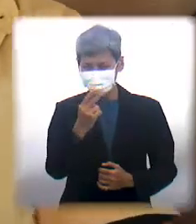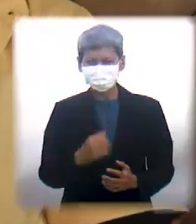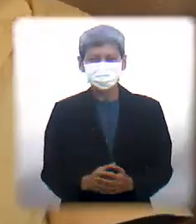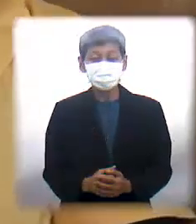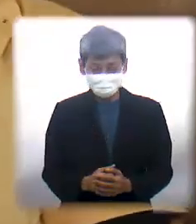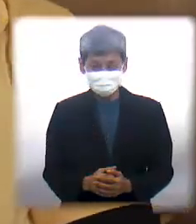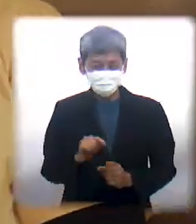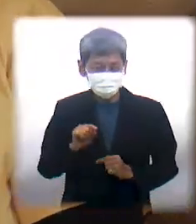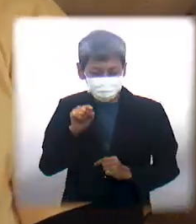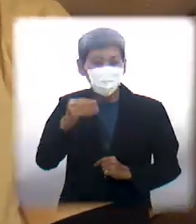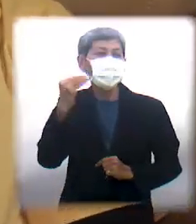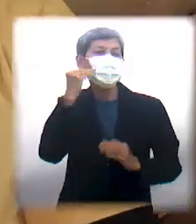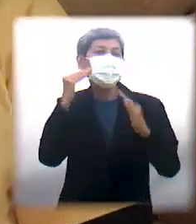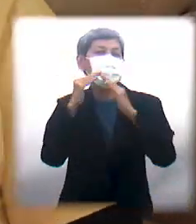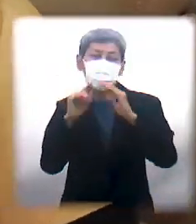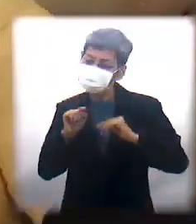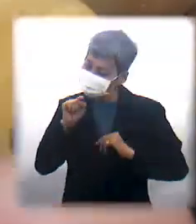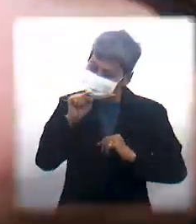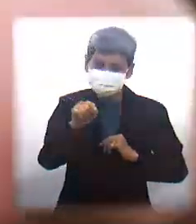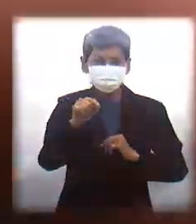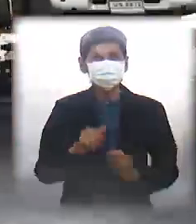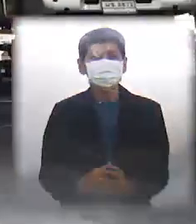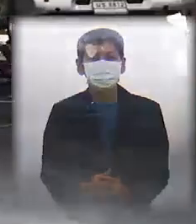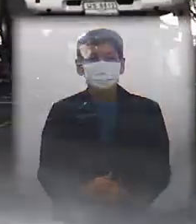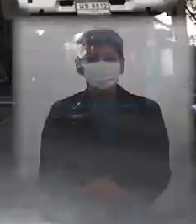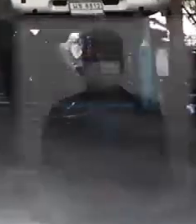เรากำลังเดินทางไปบ้านเขาตอนนี้ค่ะไปค่ะ